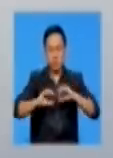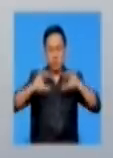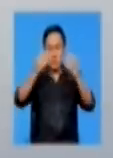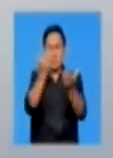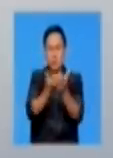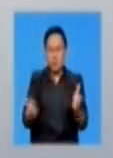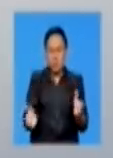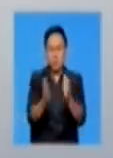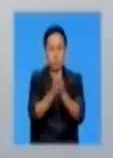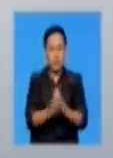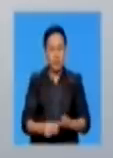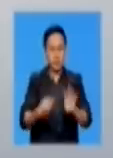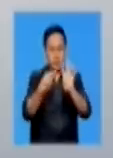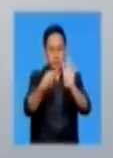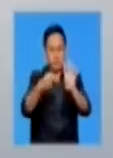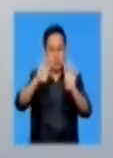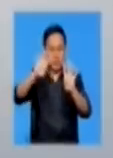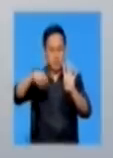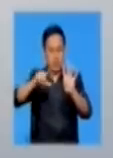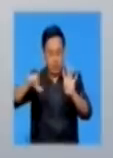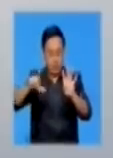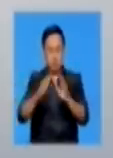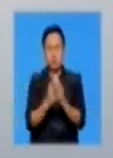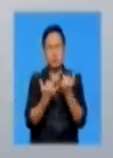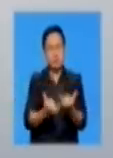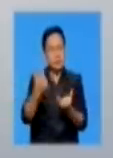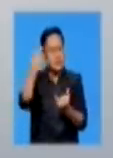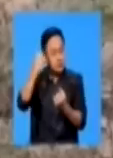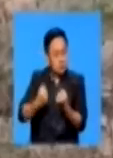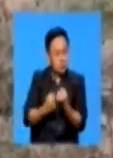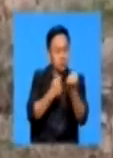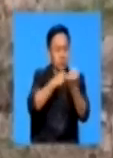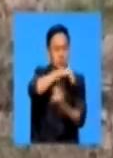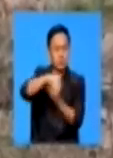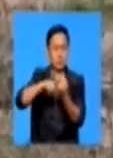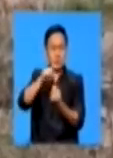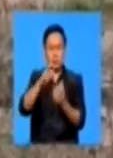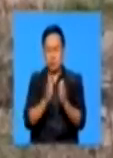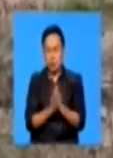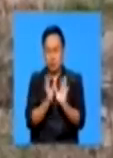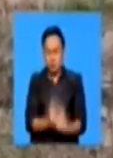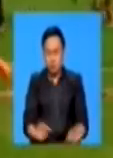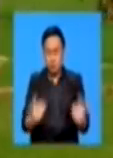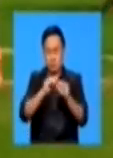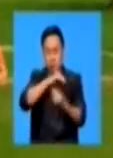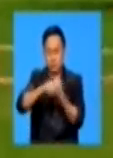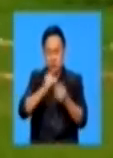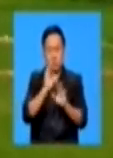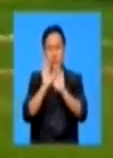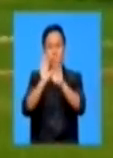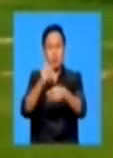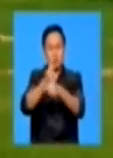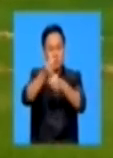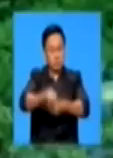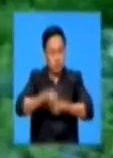ค่ากว่า 44,000 ล้านบาทนะครับถ้าไม่ทำแบบนี้มันไปไม่ได้เศรษฐกิจฝากไว้กับเกษตรกรแล้วก็